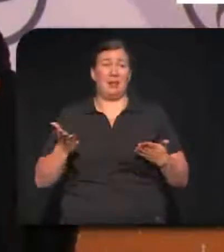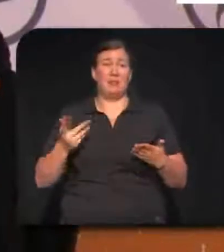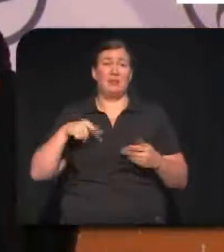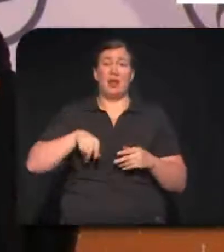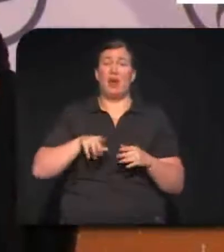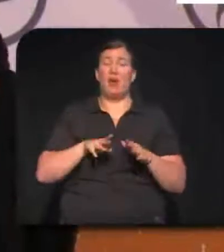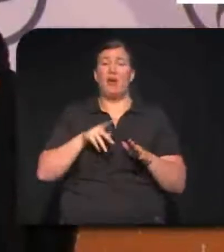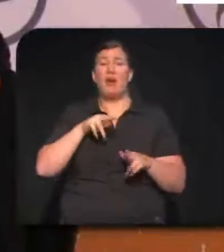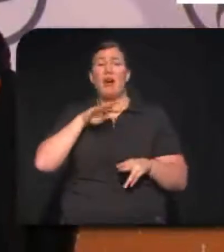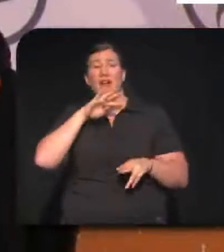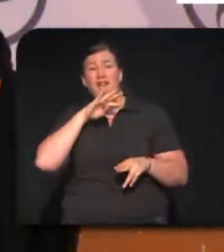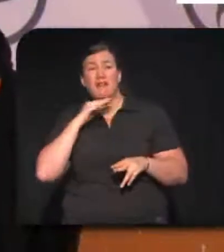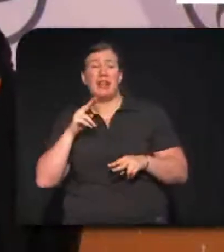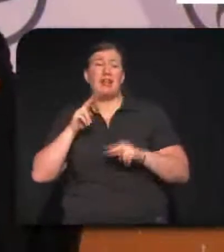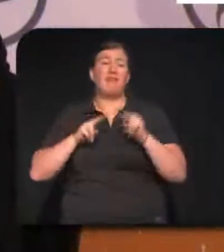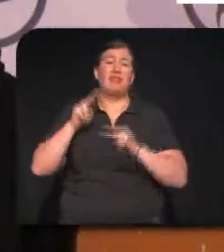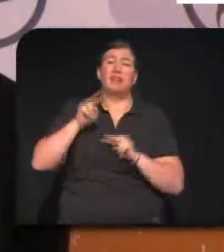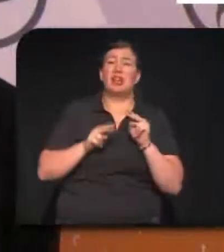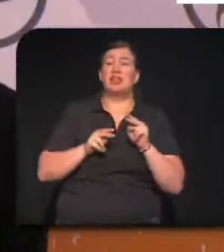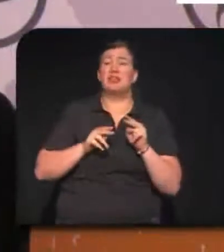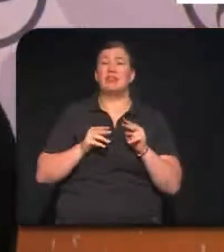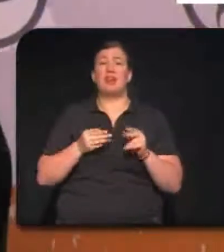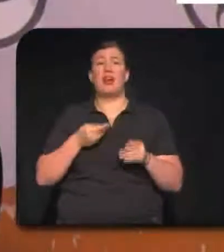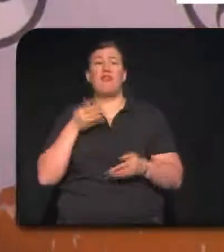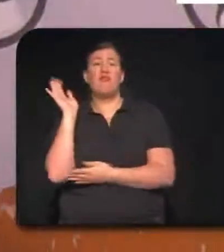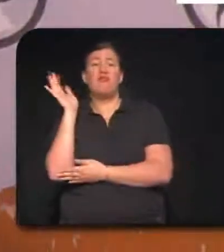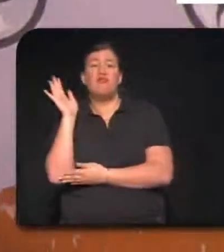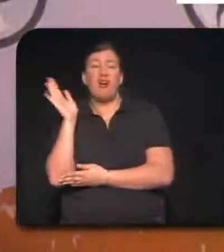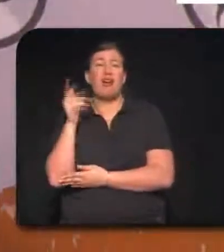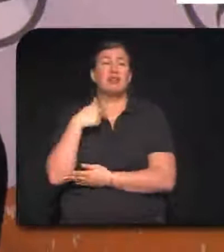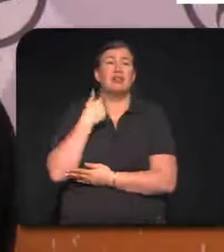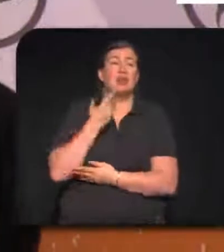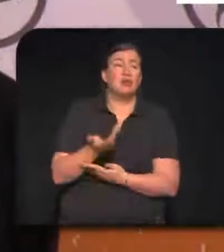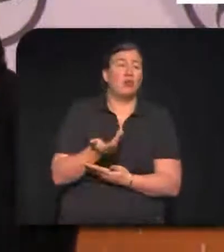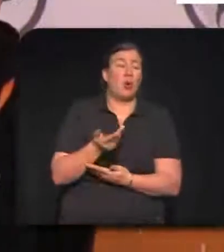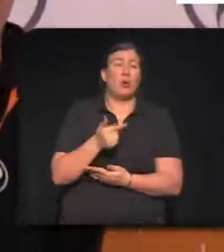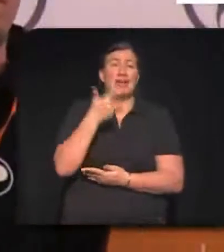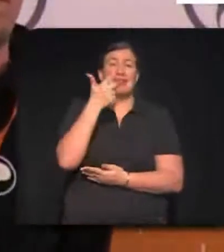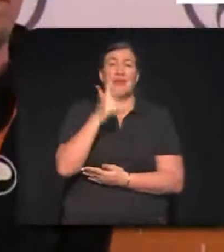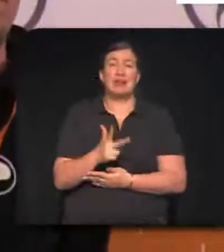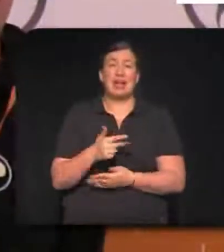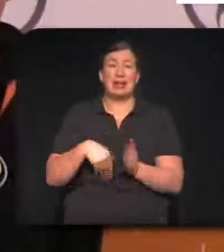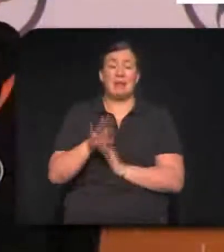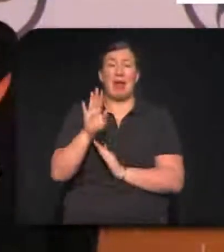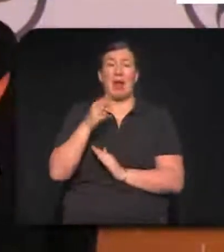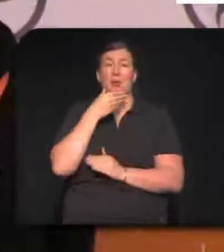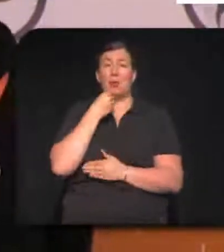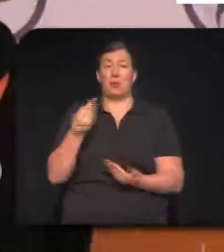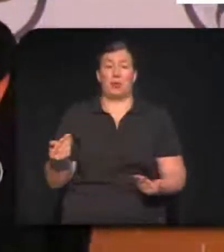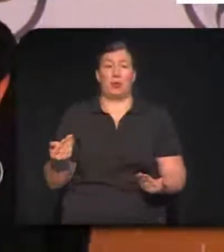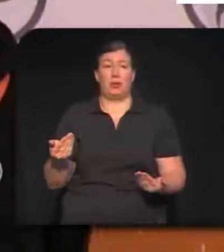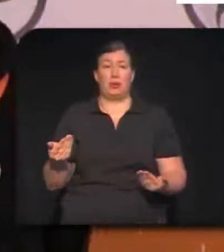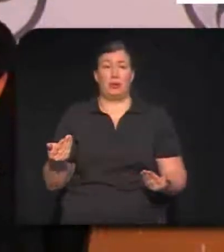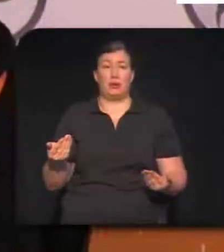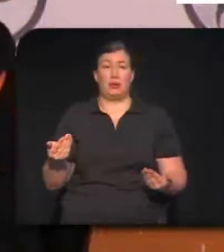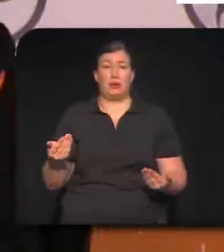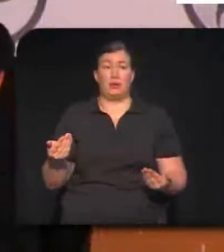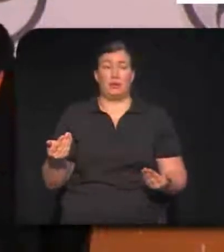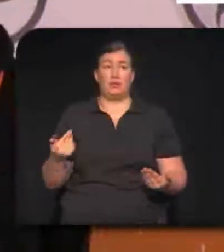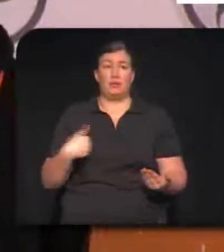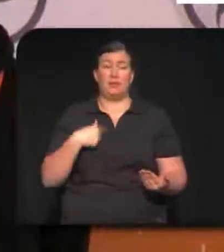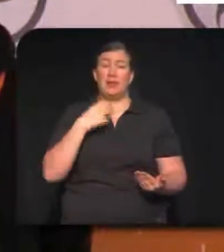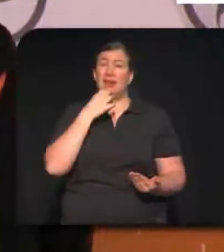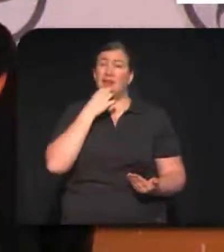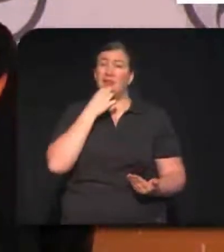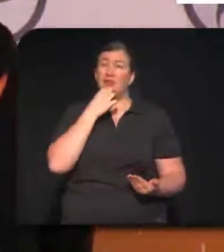verschiedene Vorschläge zu verteilen und so eine zweite Mehrheit erfolgreich zu verhindern ich möchte